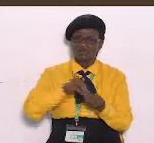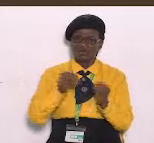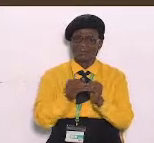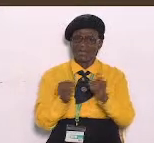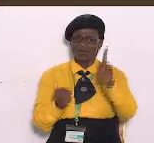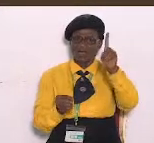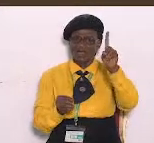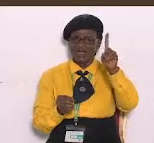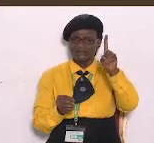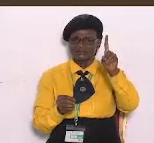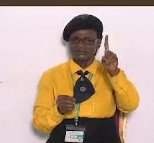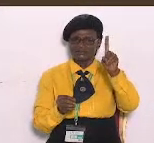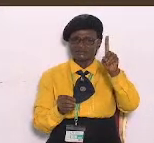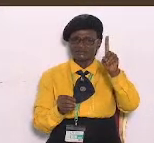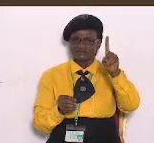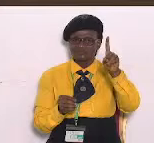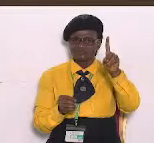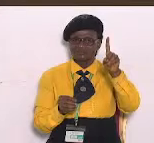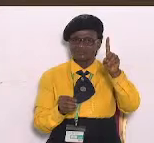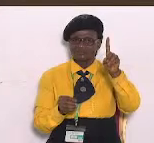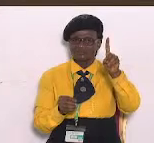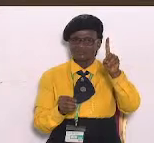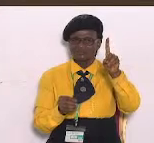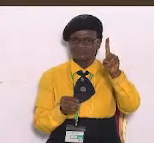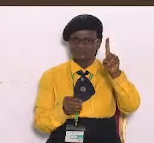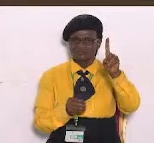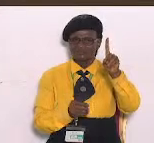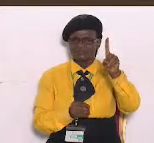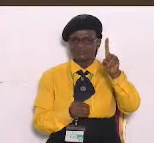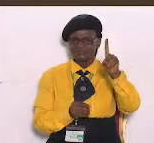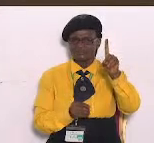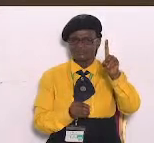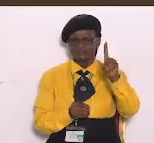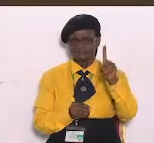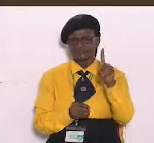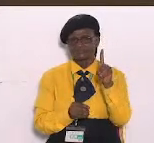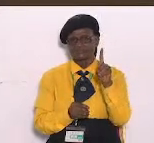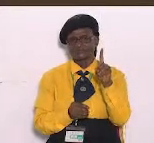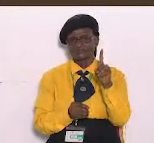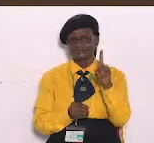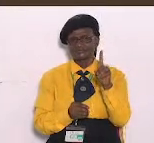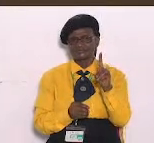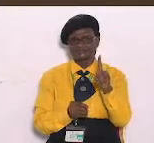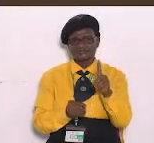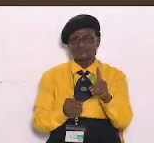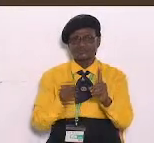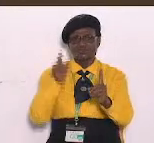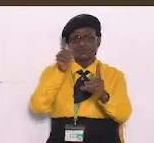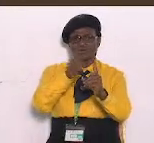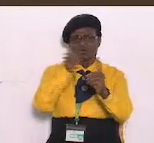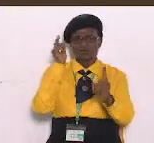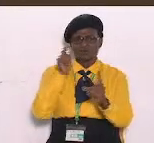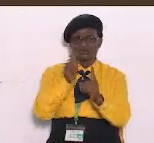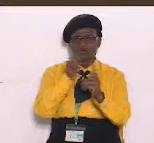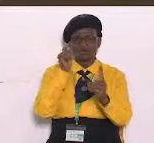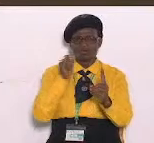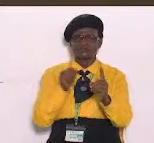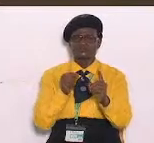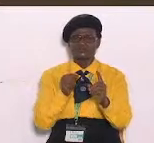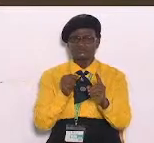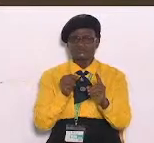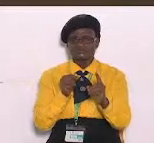promis lorsque le siège est levé le numéro 1 de chose le numéro 1